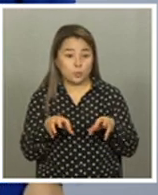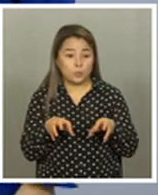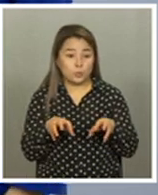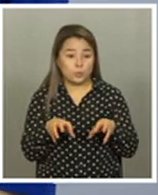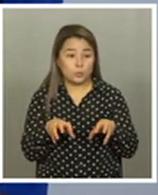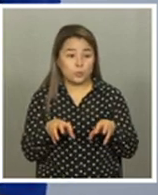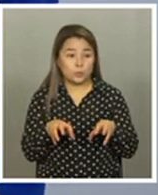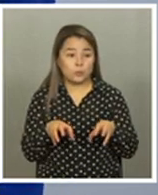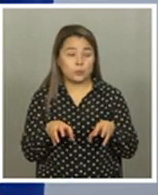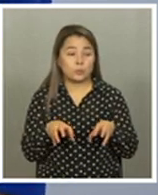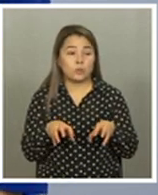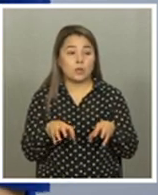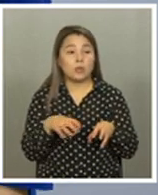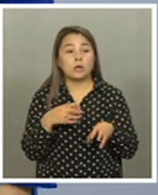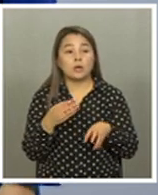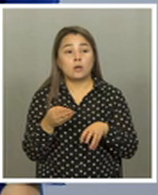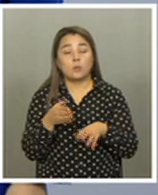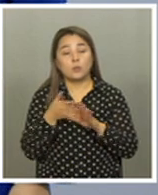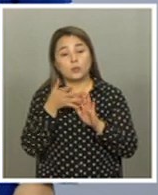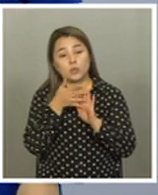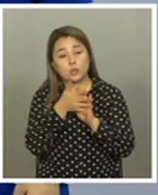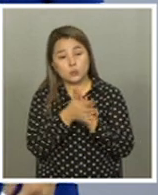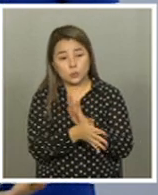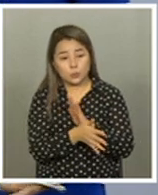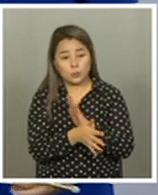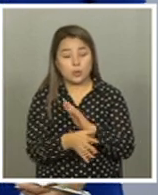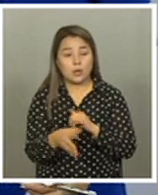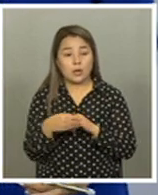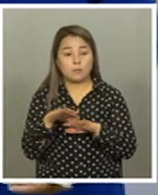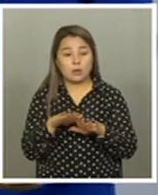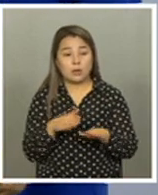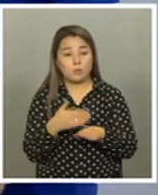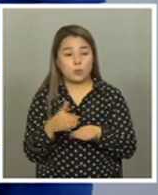сору аймағы және өткізу аймағы.